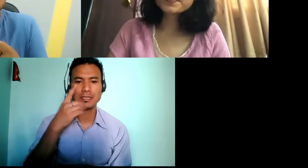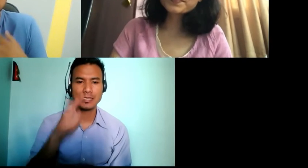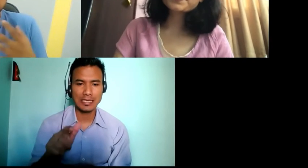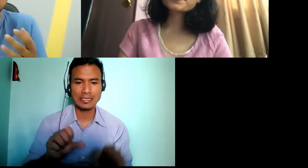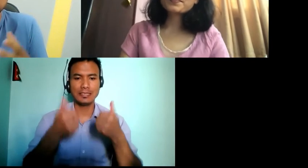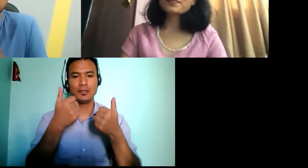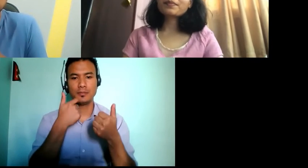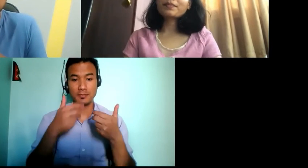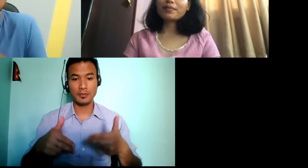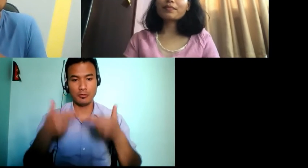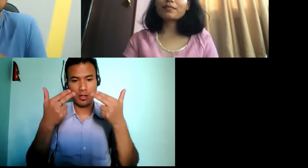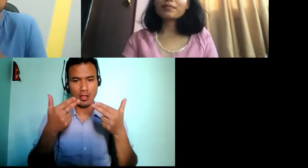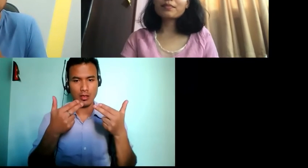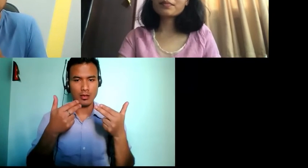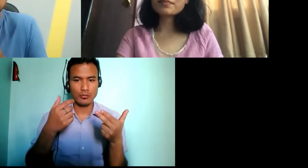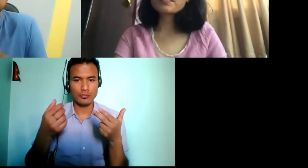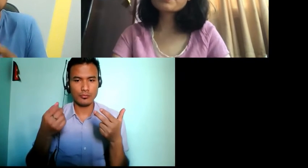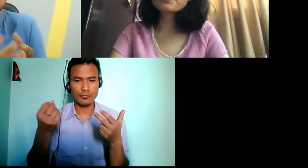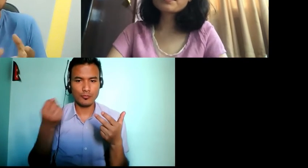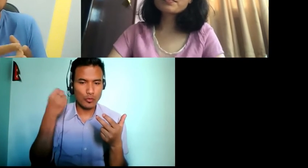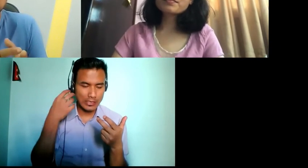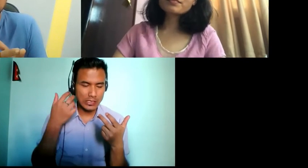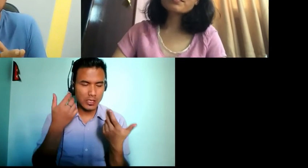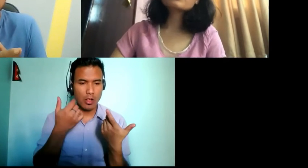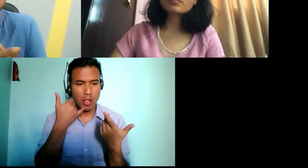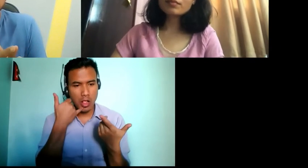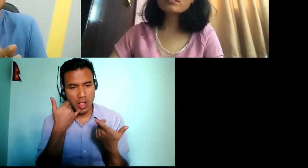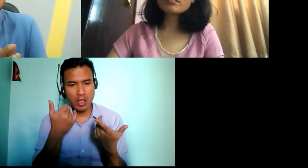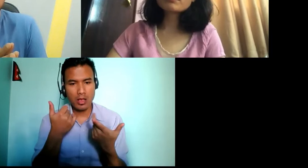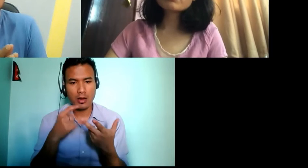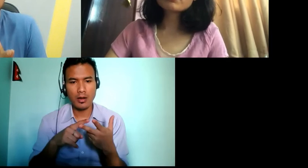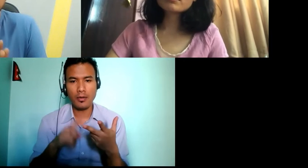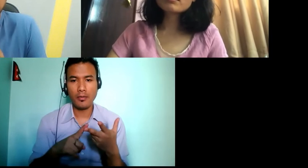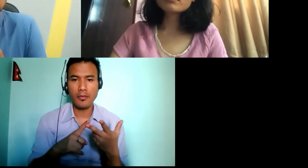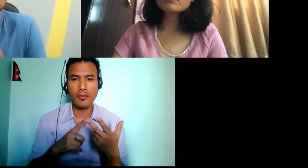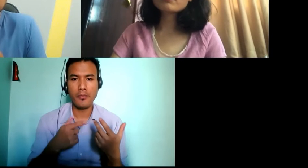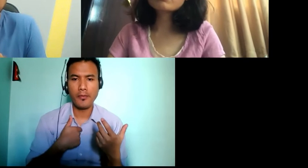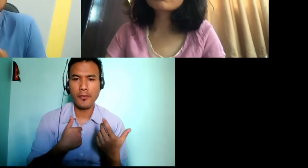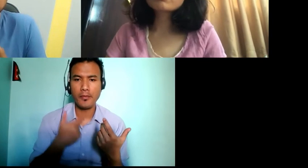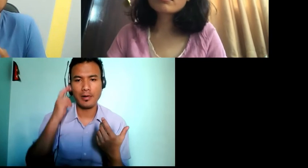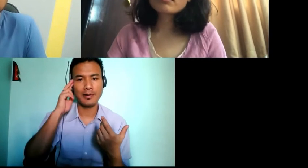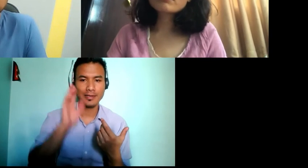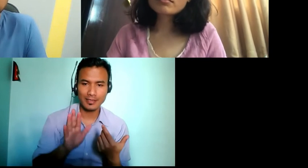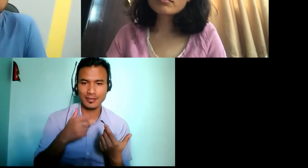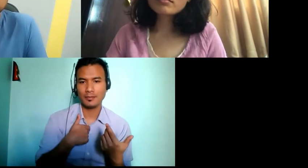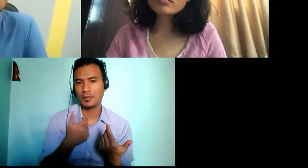भिडियो कल मतलब त्यो भोइस कलहरू आउने होइन, अनि पैसा जब कुरा गर्ने, अब मलाई थाहा छ त्यही कारणले गर्दाखेरि म त्योबाट बस्न सकेँ,